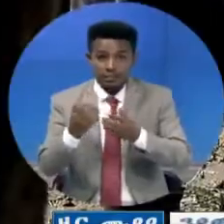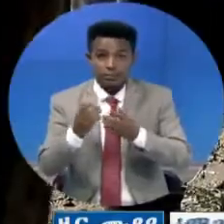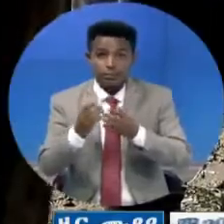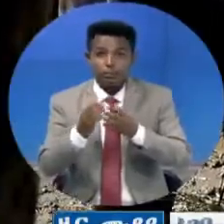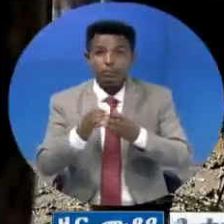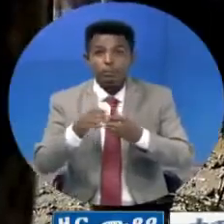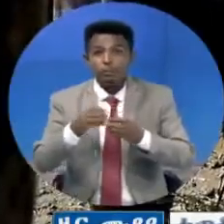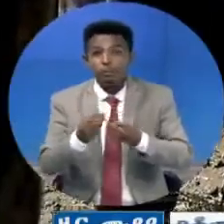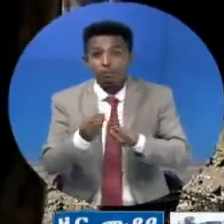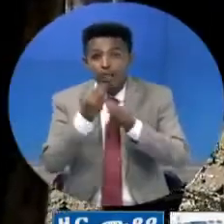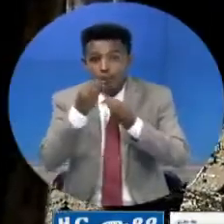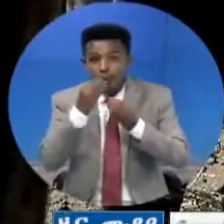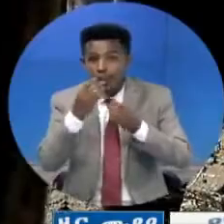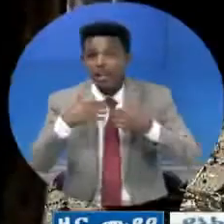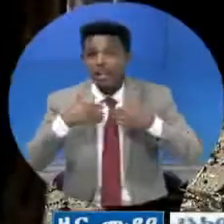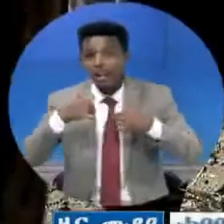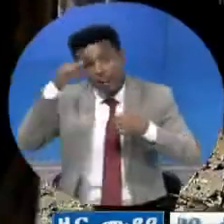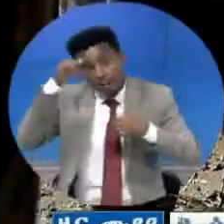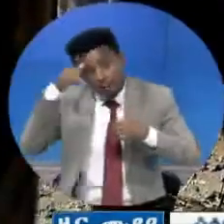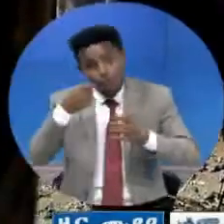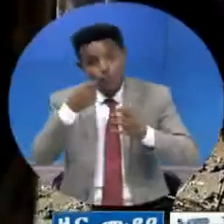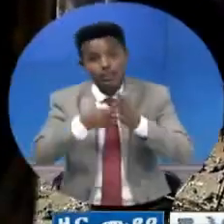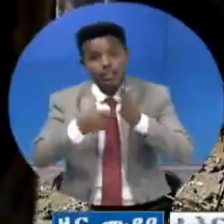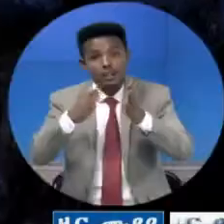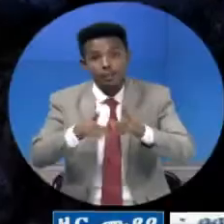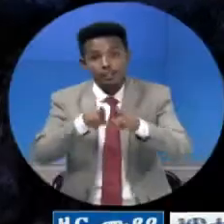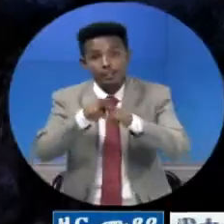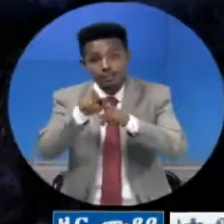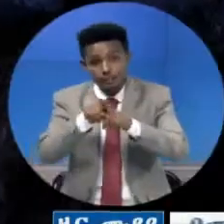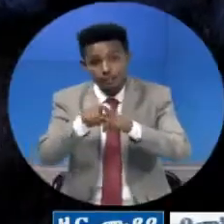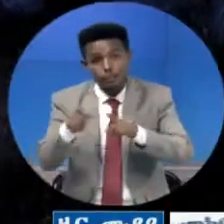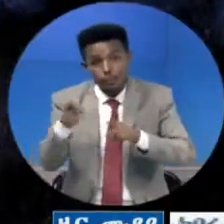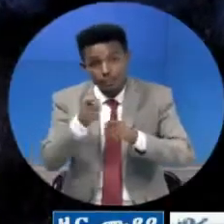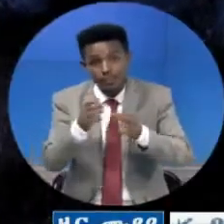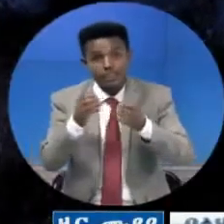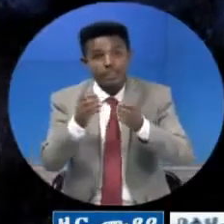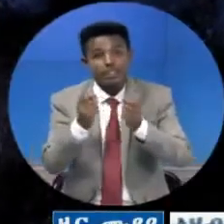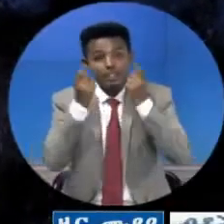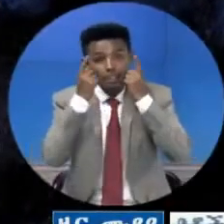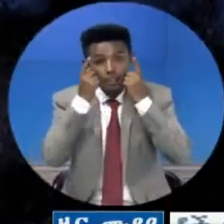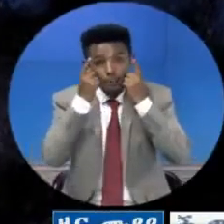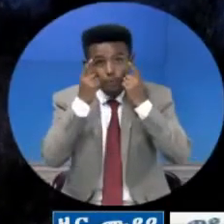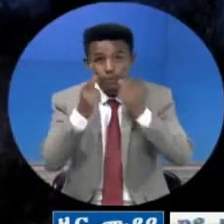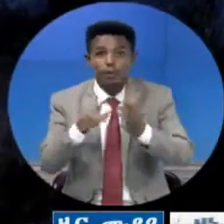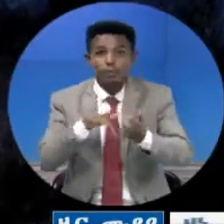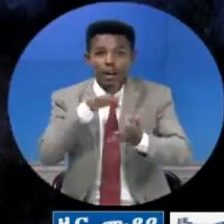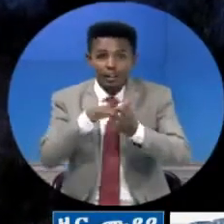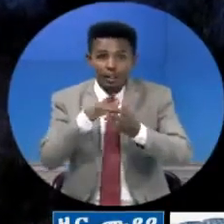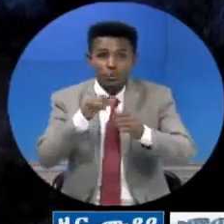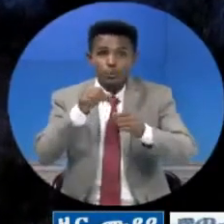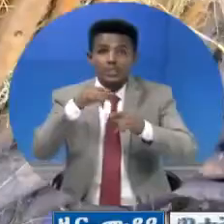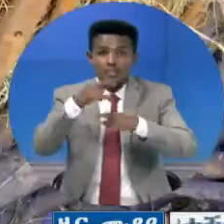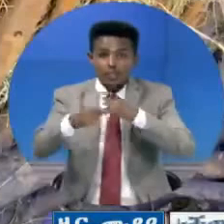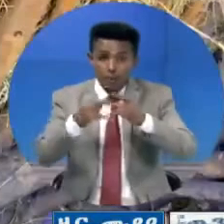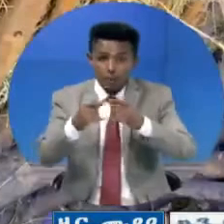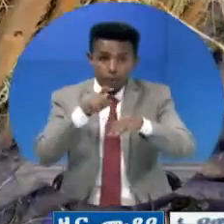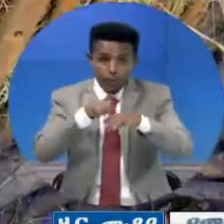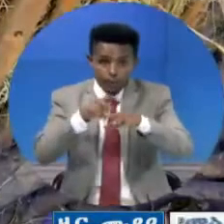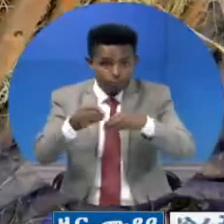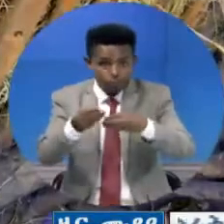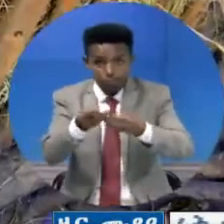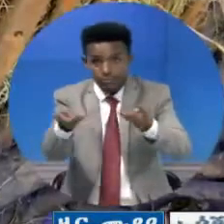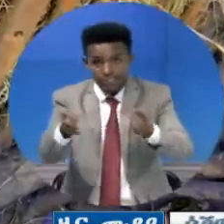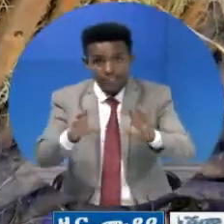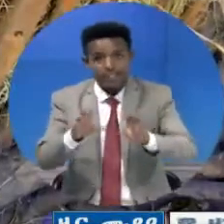መነው ለላሞች ተስማሚና ውጤታማ መሆኑን የተረዱት አርሶ አደሮች ማከሉ ዘሩን በወቅቱ እንዲያቀርብላቸውም ጠይቀዋል። ዶክተር